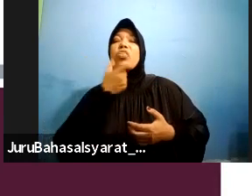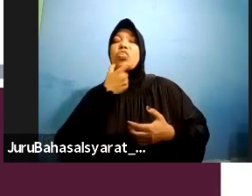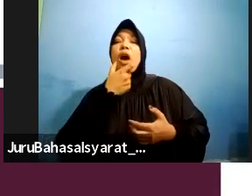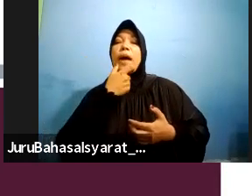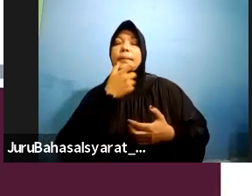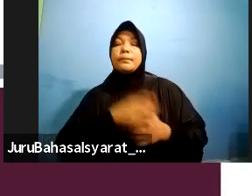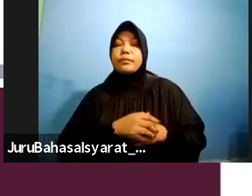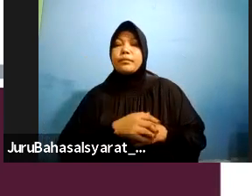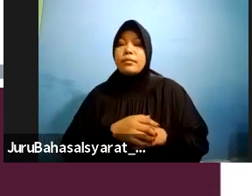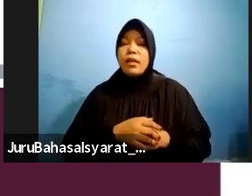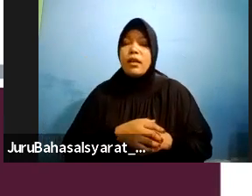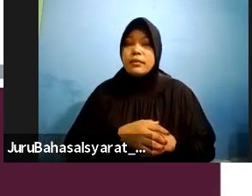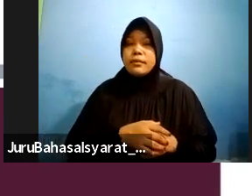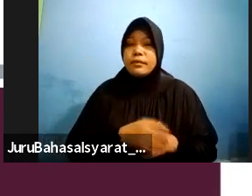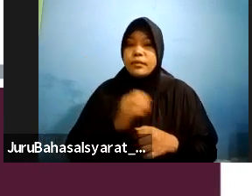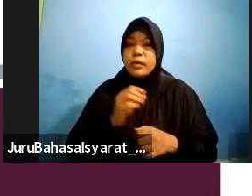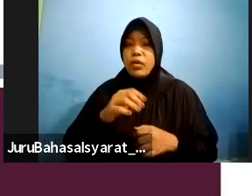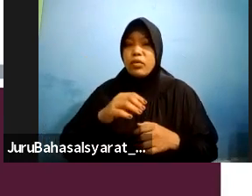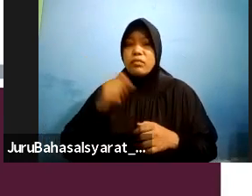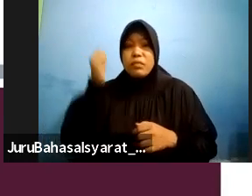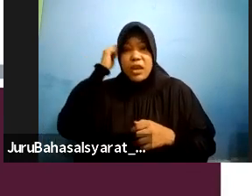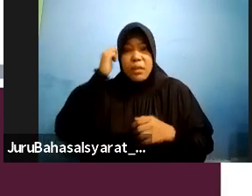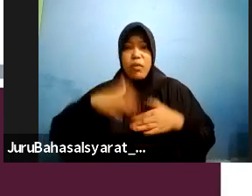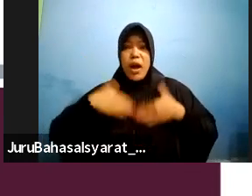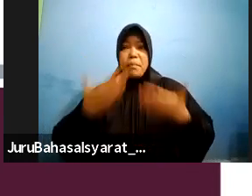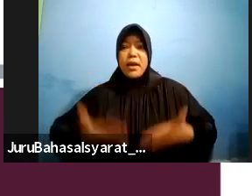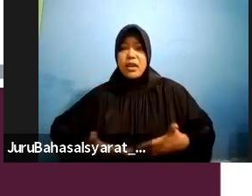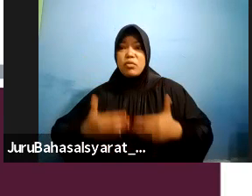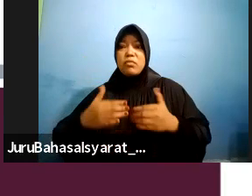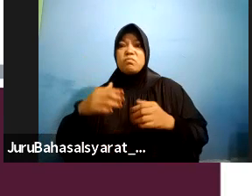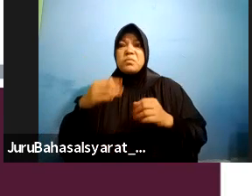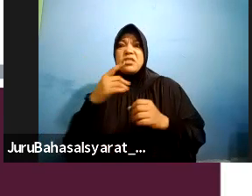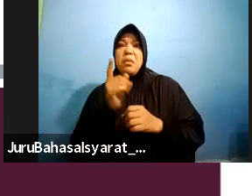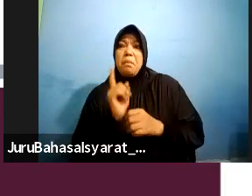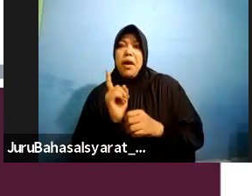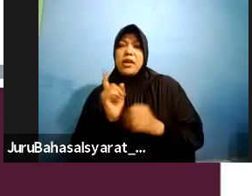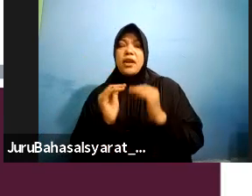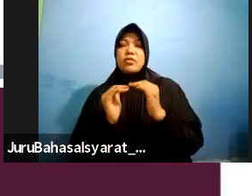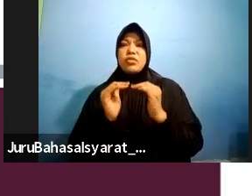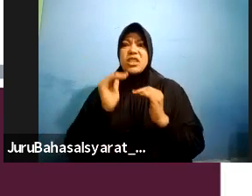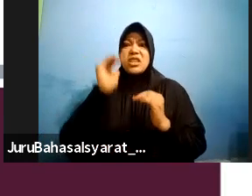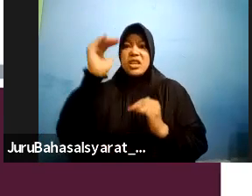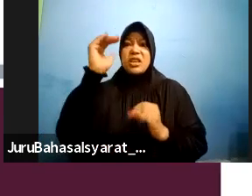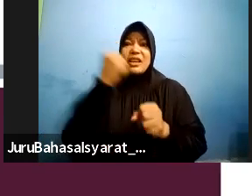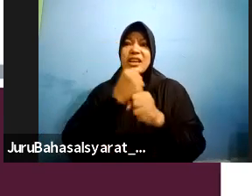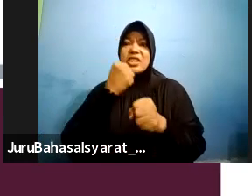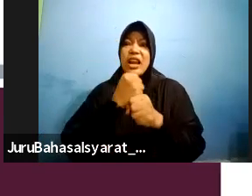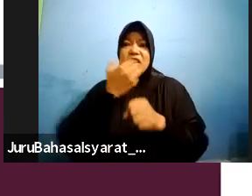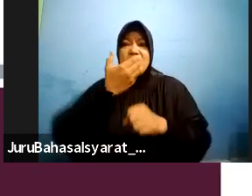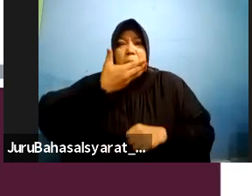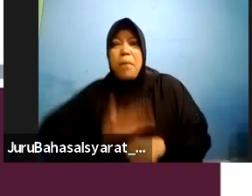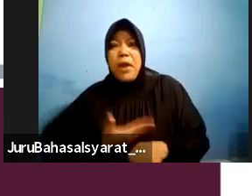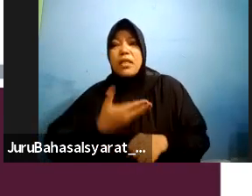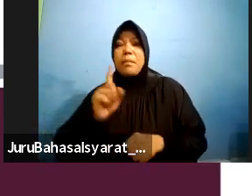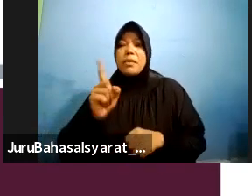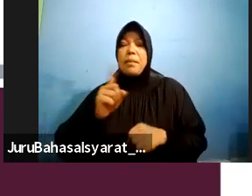saja pada ibu hamil itu akan menjadi lebih tinggi dan gejalanya lebih berat apabila ibu hamil